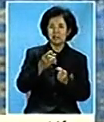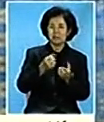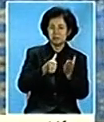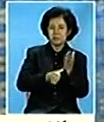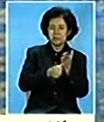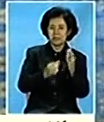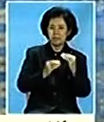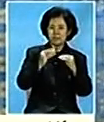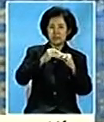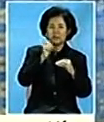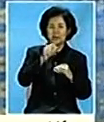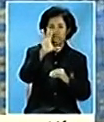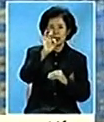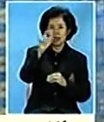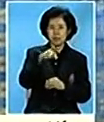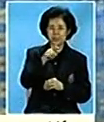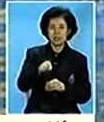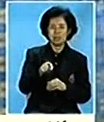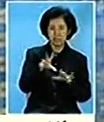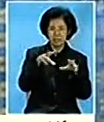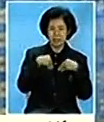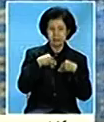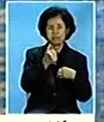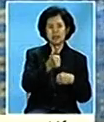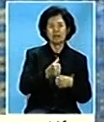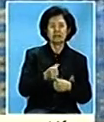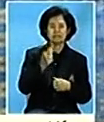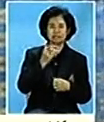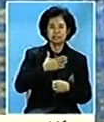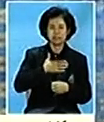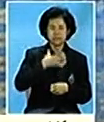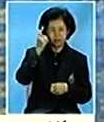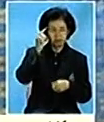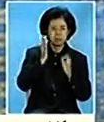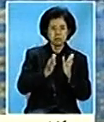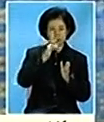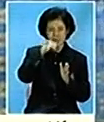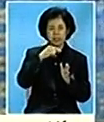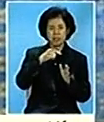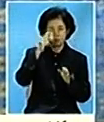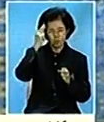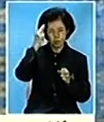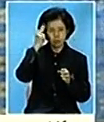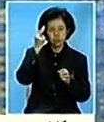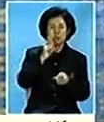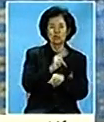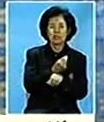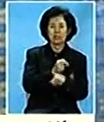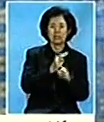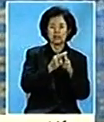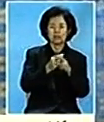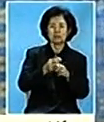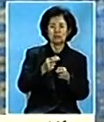ะเป็น 9% ก็รับได้ครับผมคิดว่าคนไทยเริ่มรู้หน้าที่การเสีย